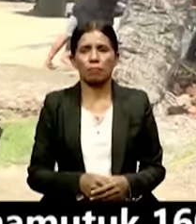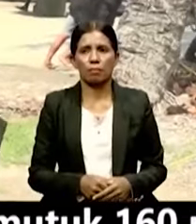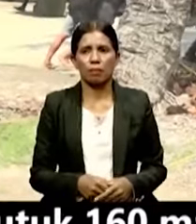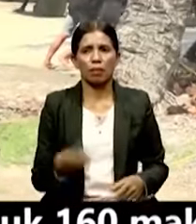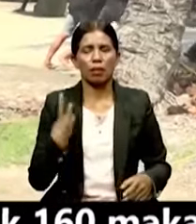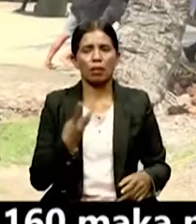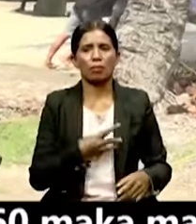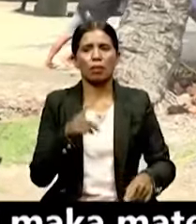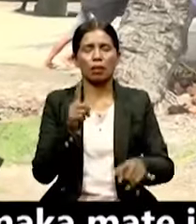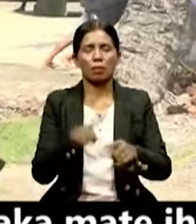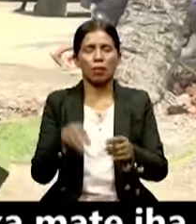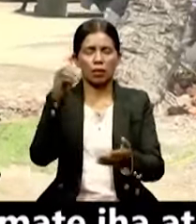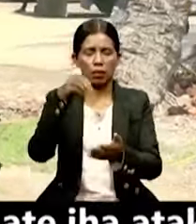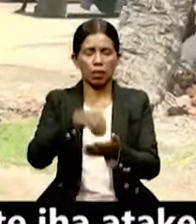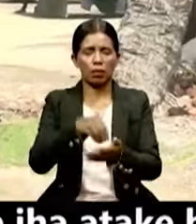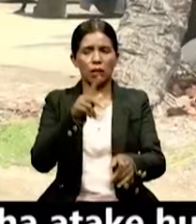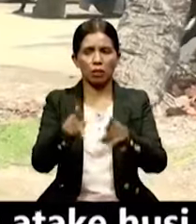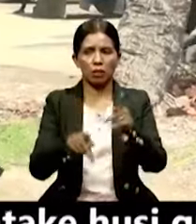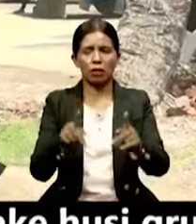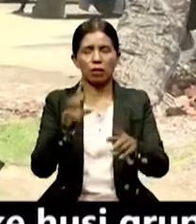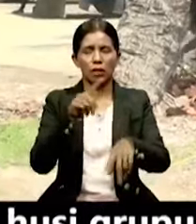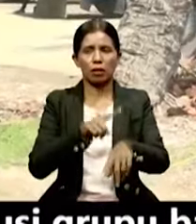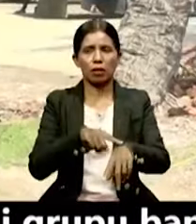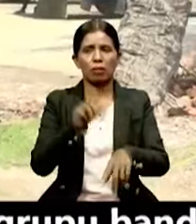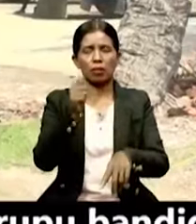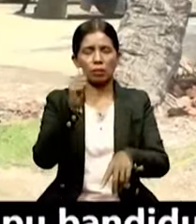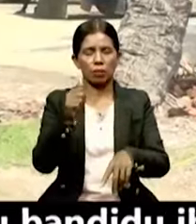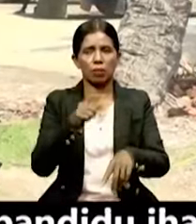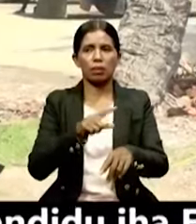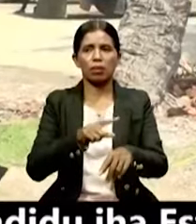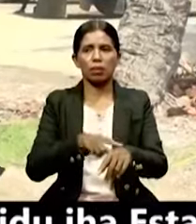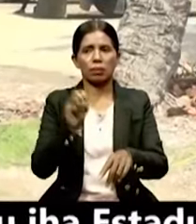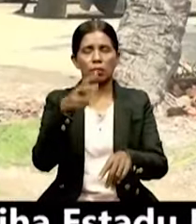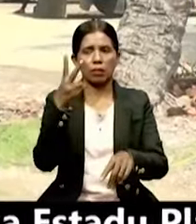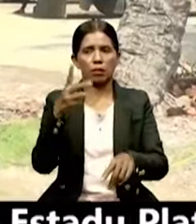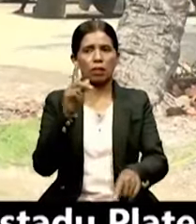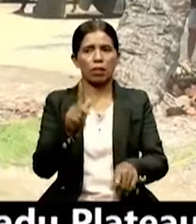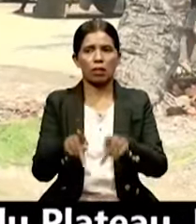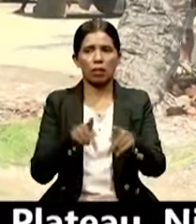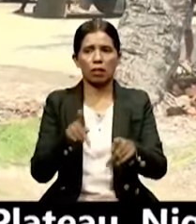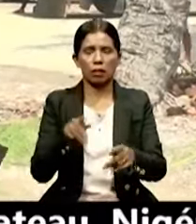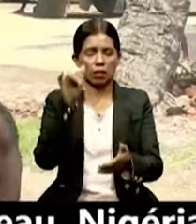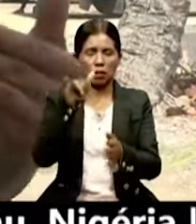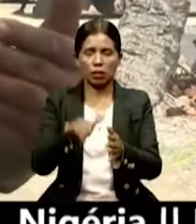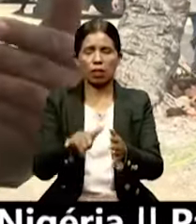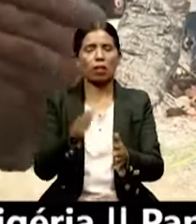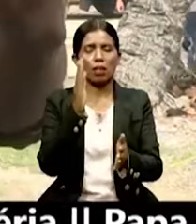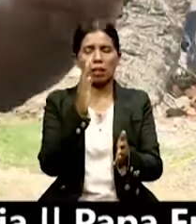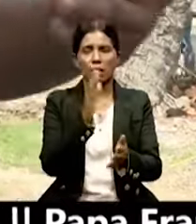ami labele hatun ya ne ba tamba kalambot jam 8 jam 10 ho jam 12 ne la merese para tu hatun ne ba.